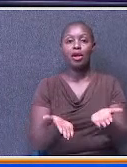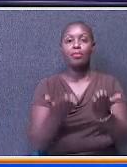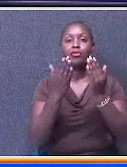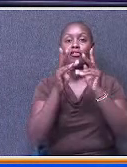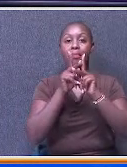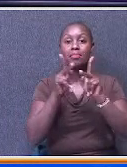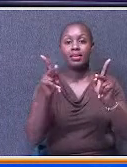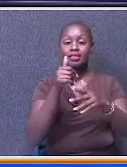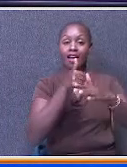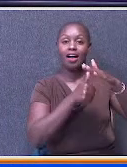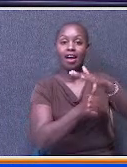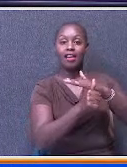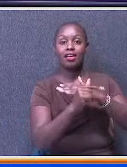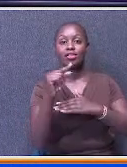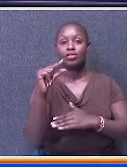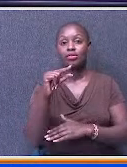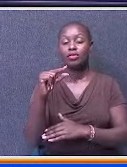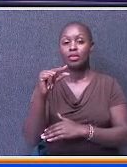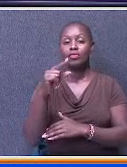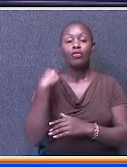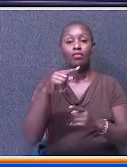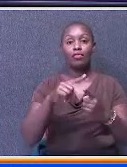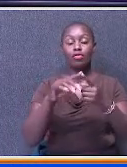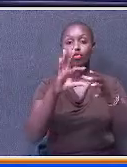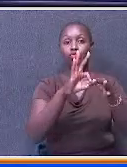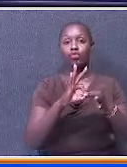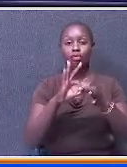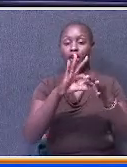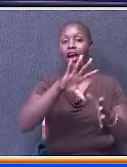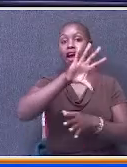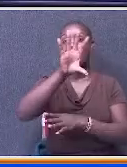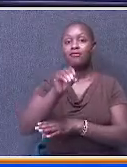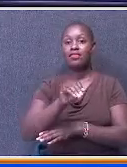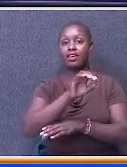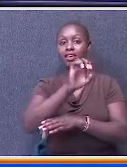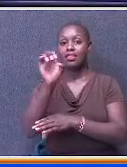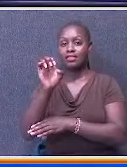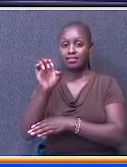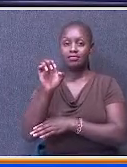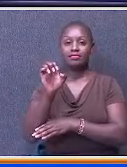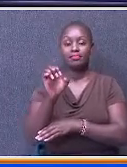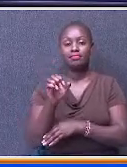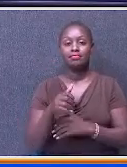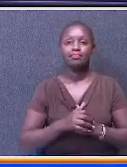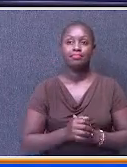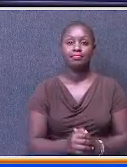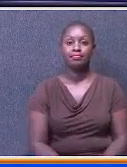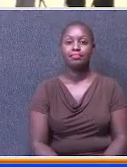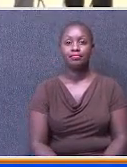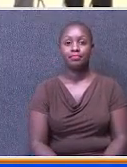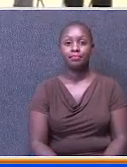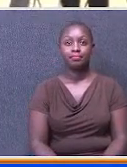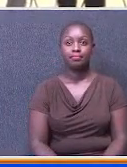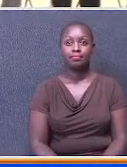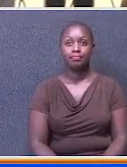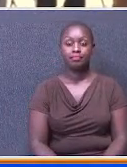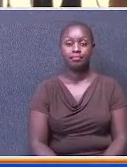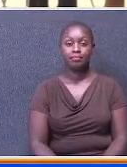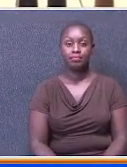mwavuli wa kikosi cha jeshi la Jumuiya ya Afrika Mashariki. Mwige William na taarifa hiyo.